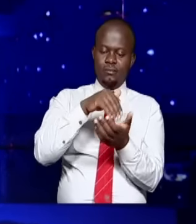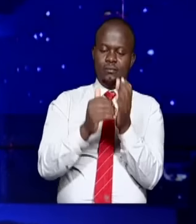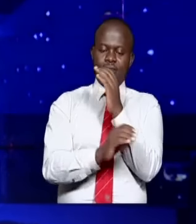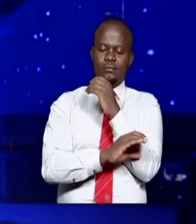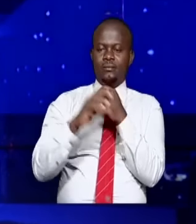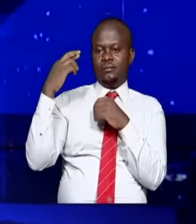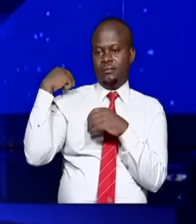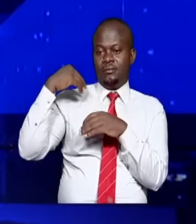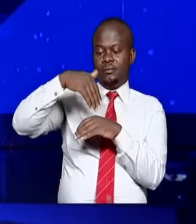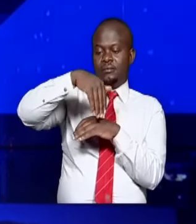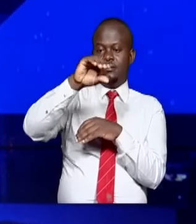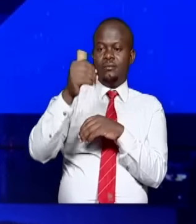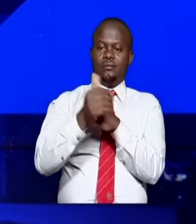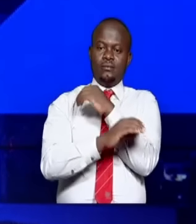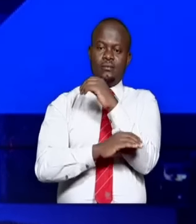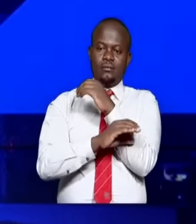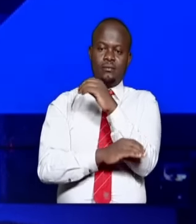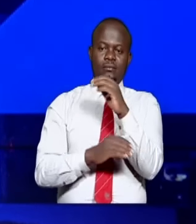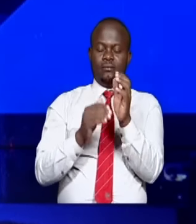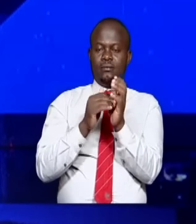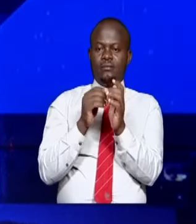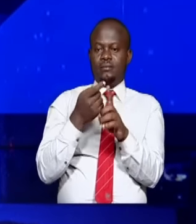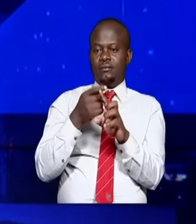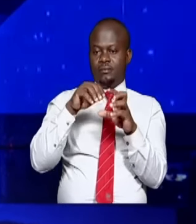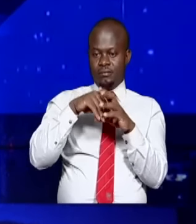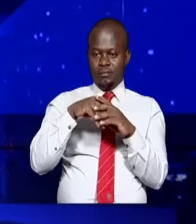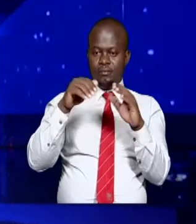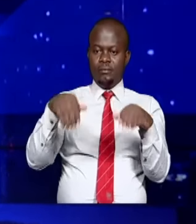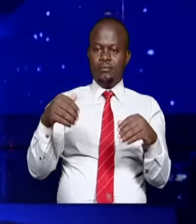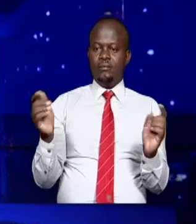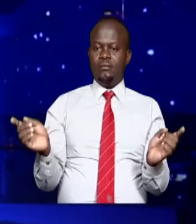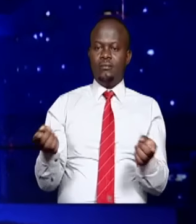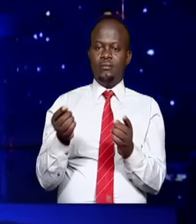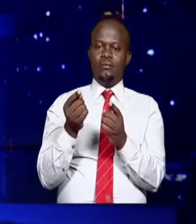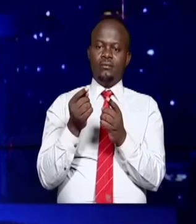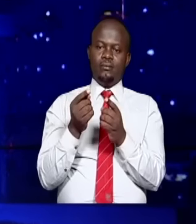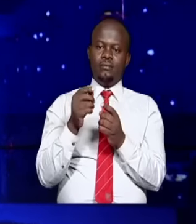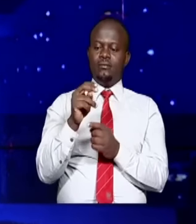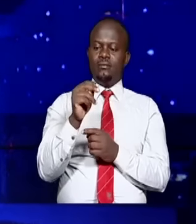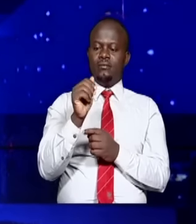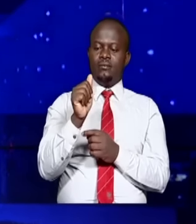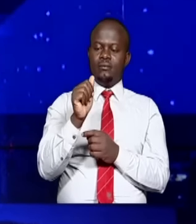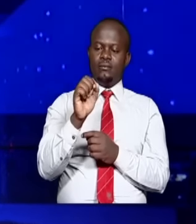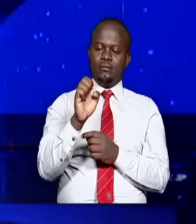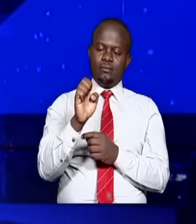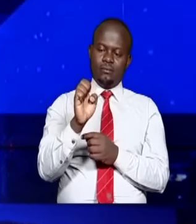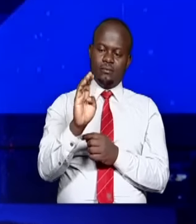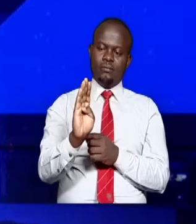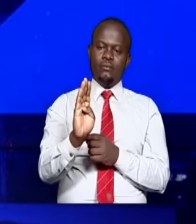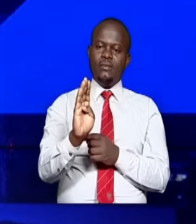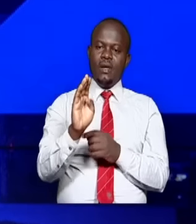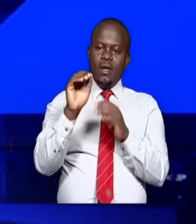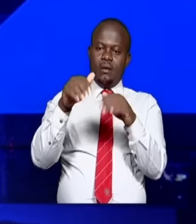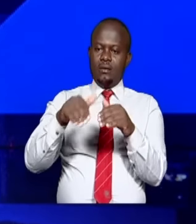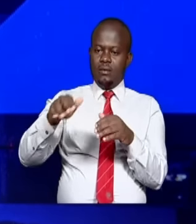gishinzwe yoherezwa mu mahanga n'ibikomoka mu buhinzi ni naebu. Abahinzi rero bakaba muri aka